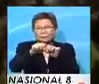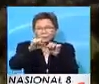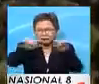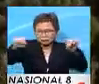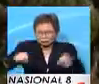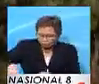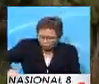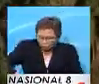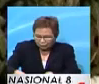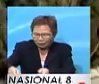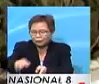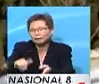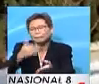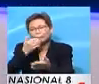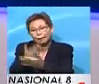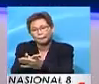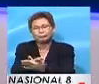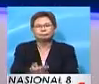yang